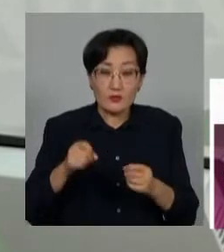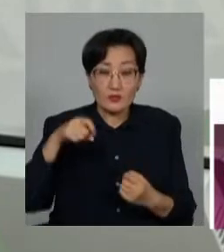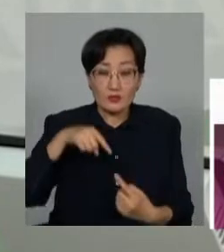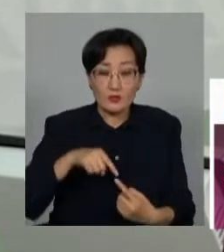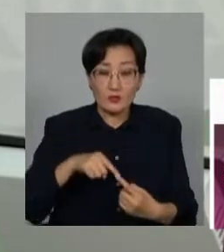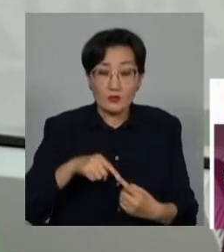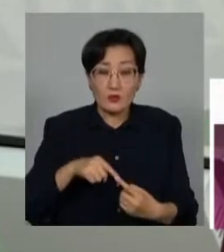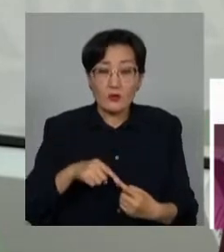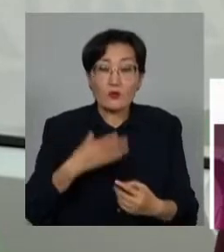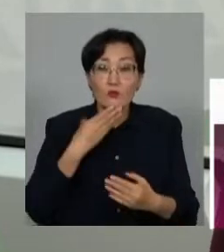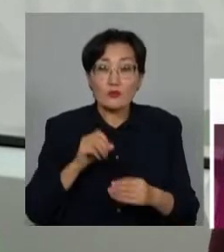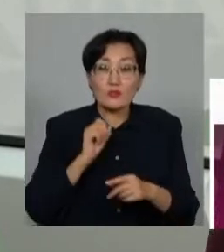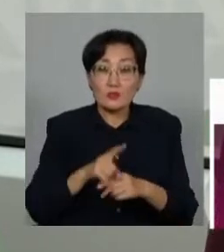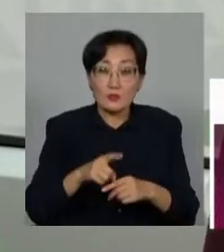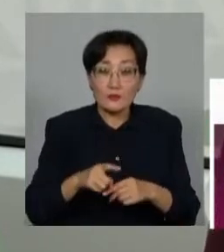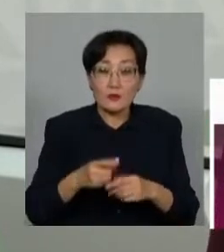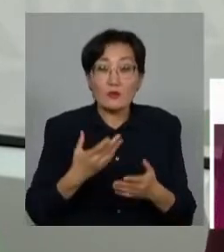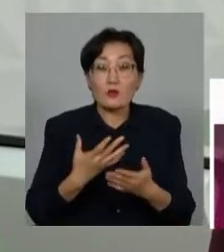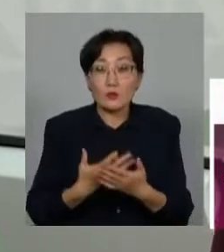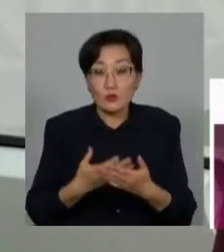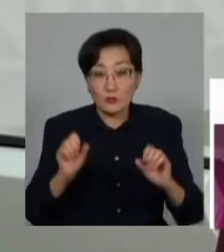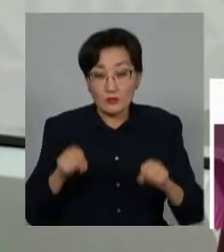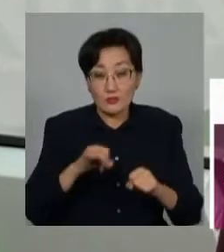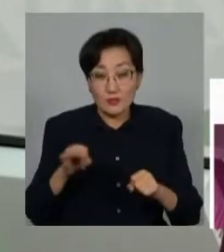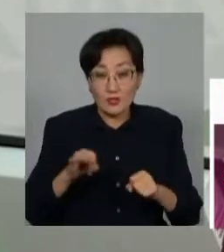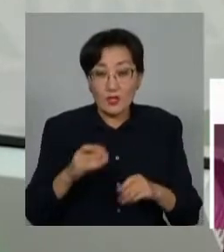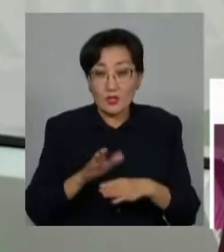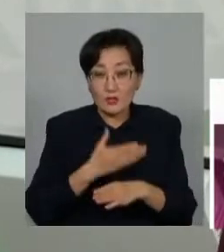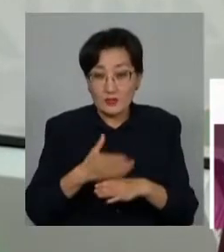өздерінің тапсырмаларын көре алады. Немесе жекелеген,